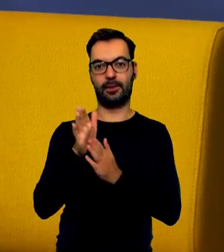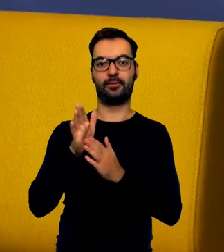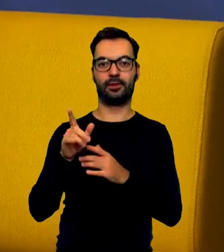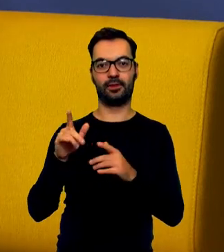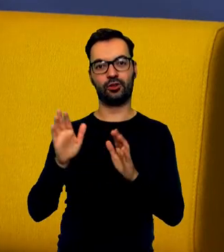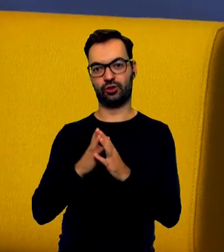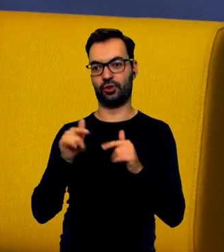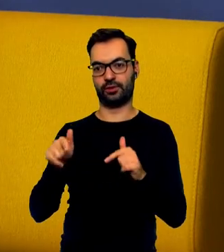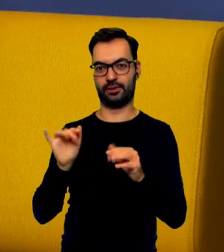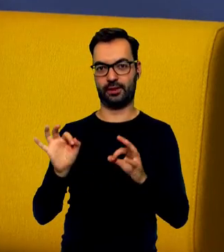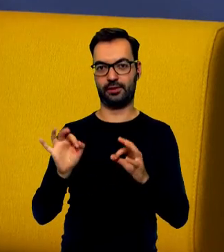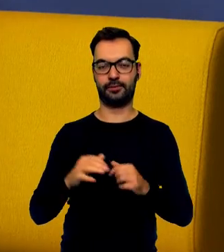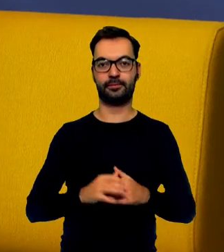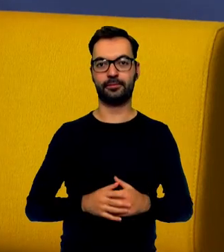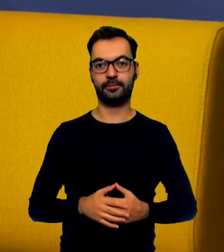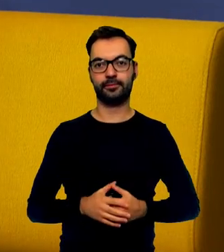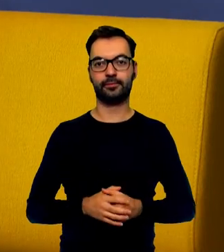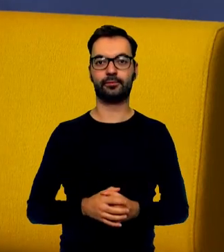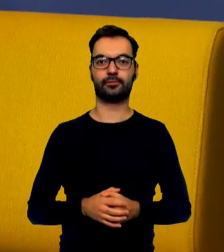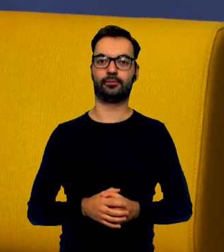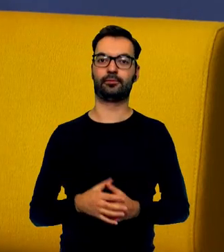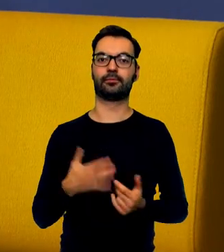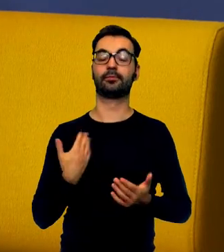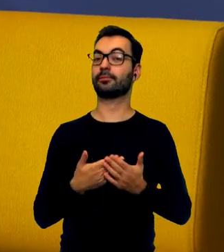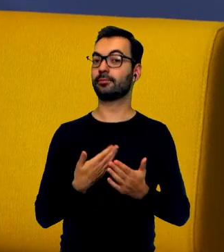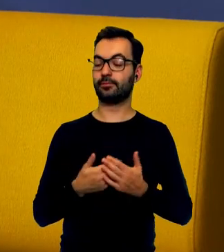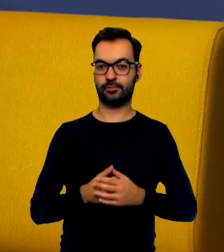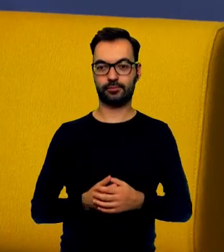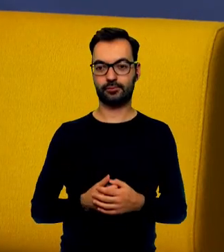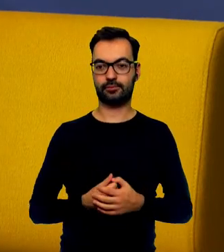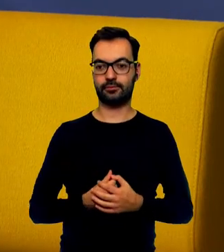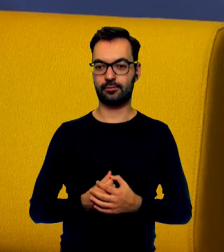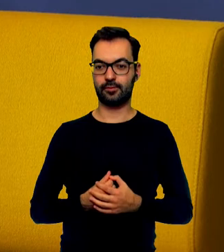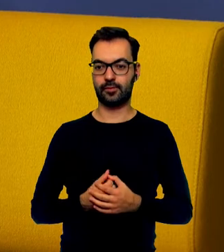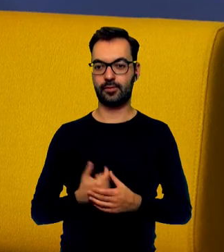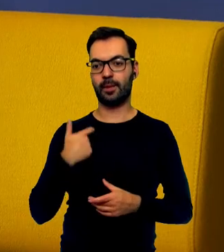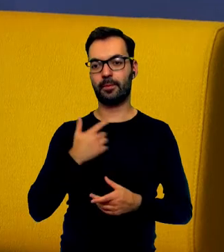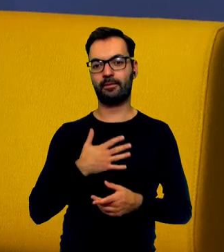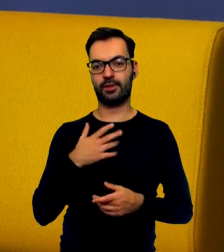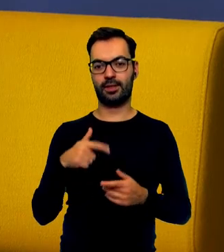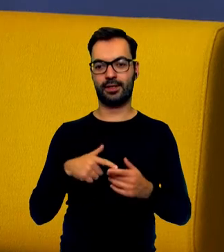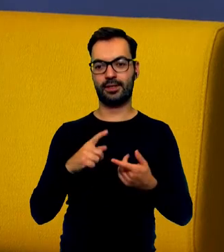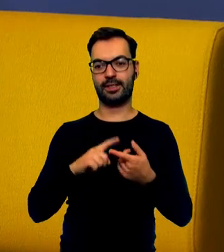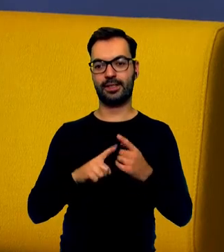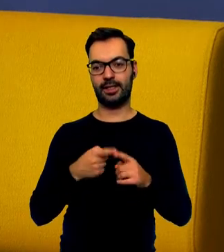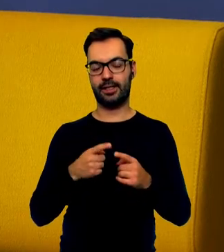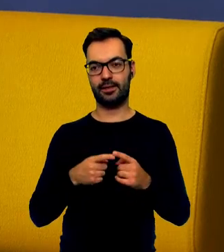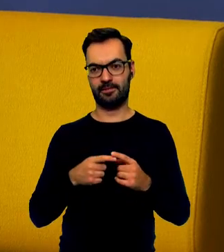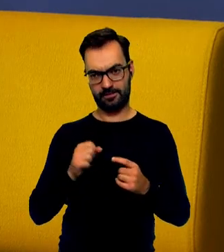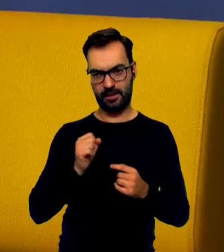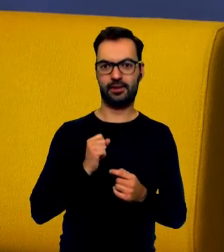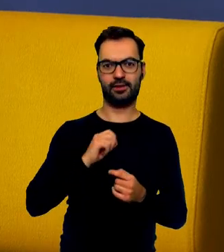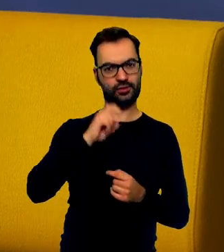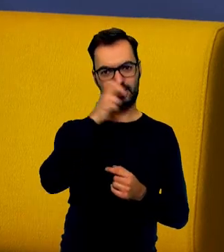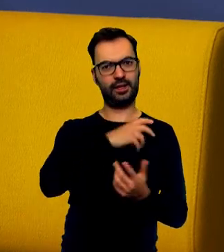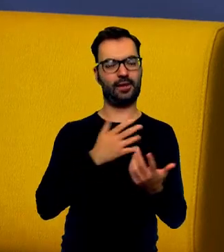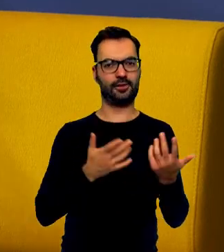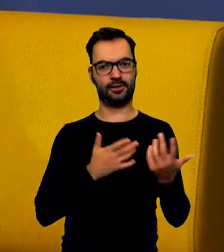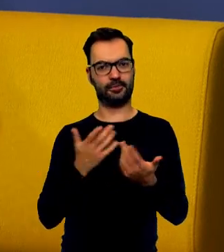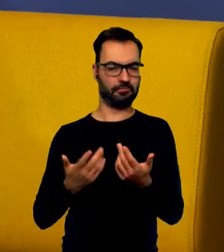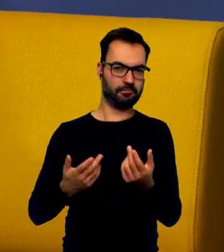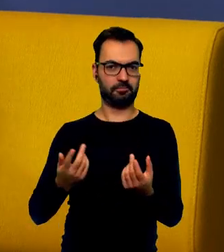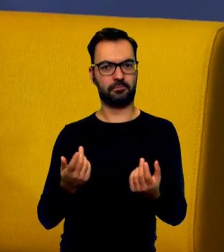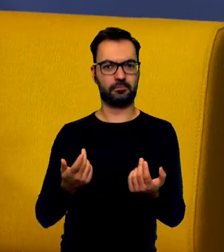książki, bo wydało mi się, że ta formuła jest dosyć atrakcyjna i